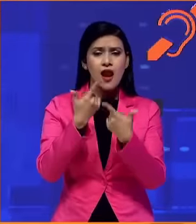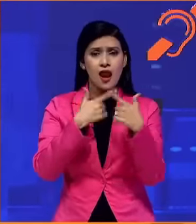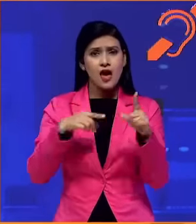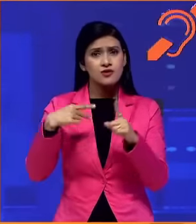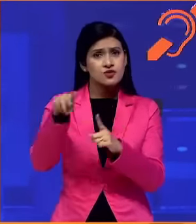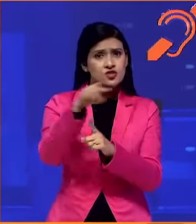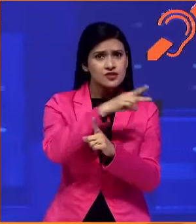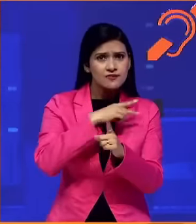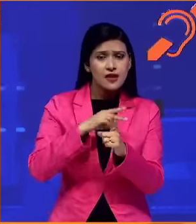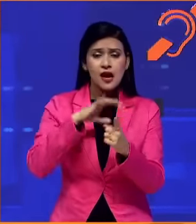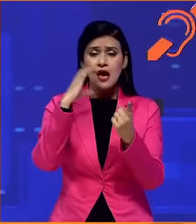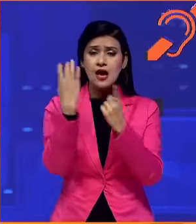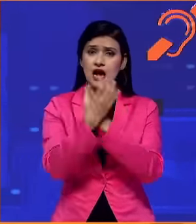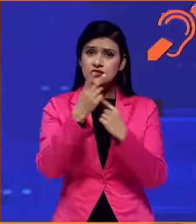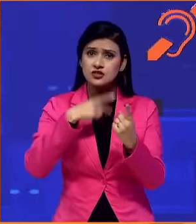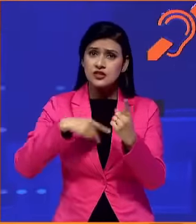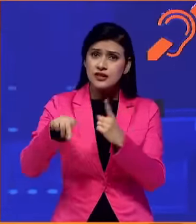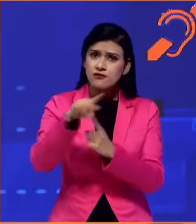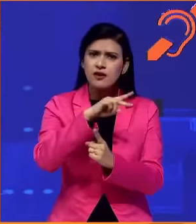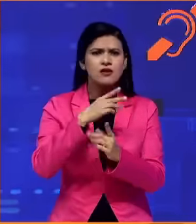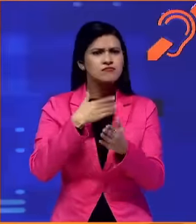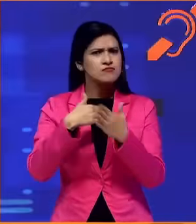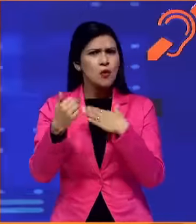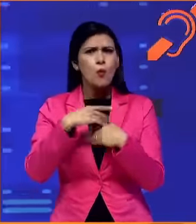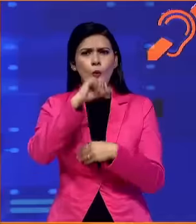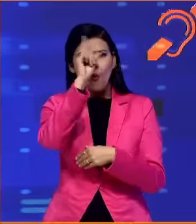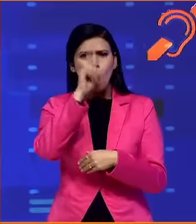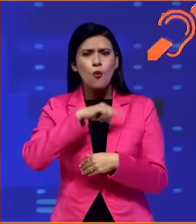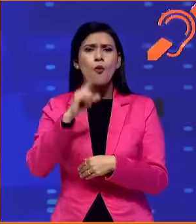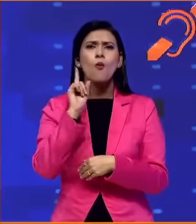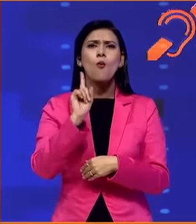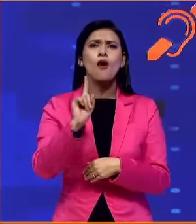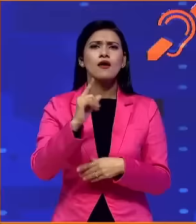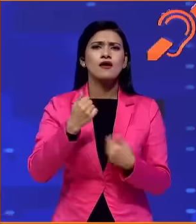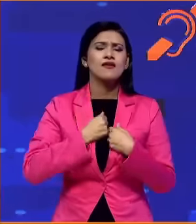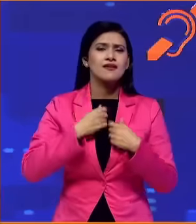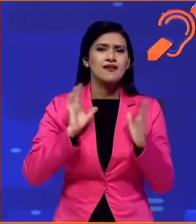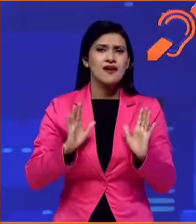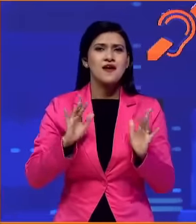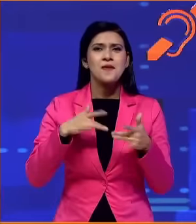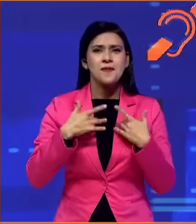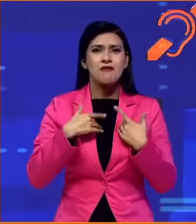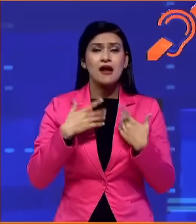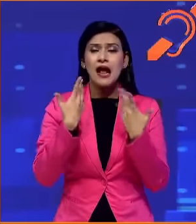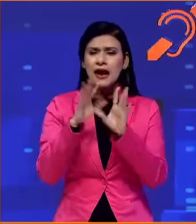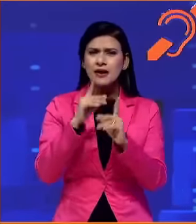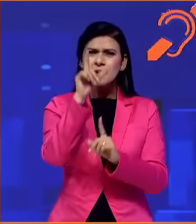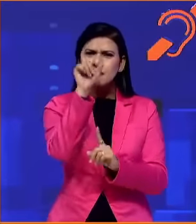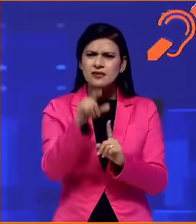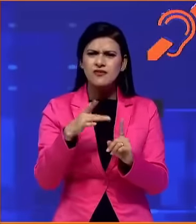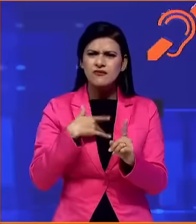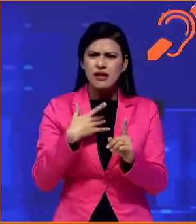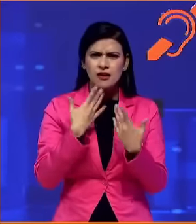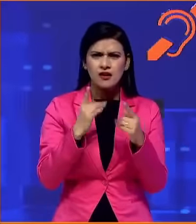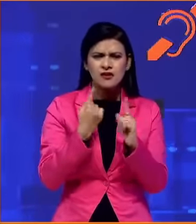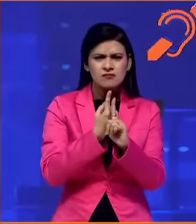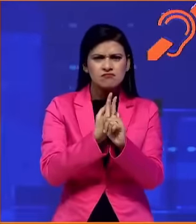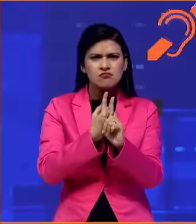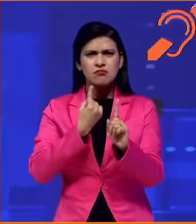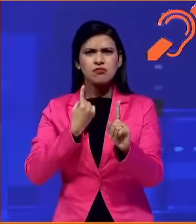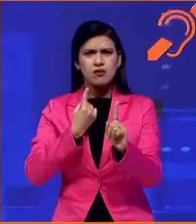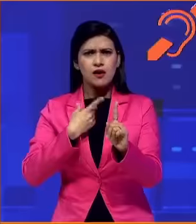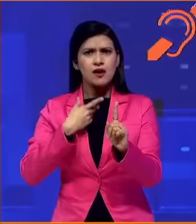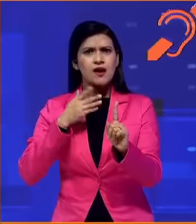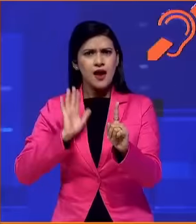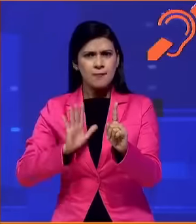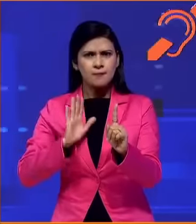भारतीयहैं।हमसभी इसदेशकोअपनामानतेहैं।औरअगरएकभी व्यक्तिकोलगताहैकिहमपिछड़रहेहैं ,याहमेंपूर्वाग्रह, भेदभावया